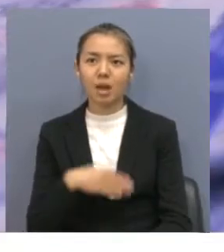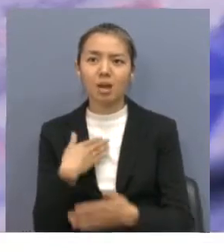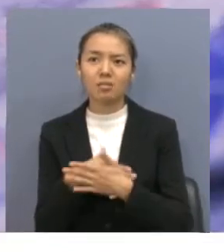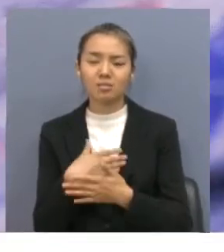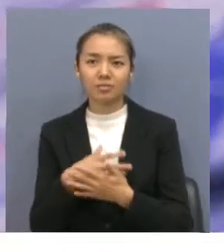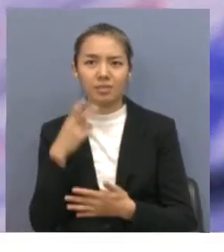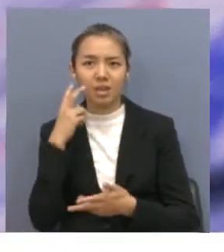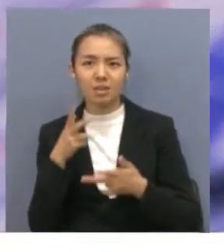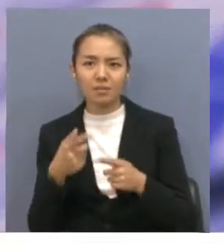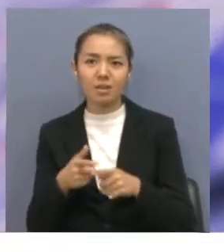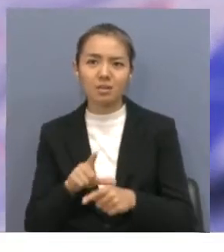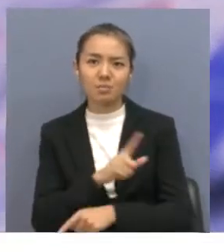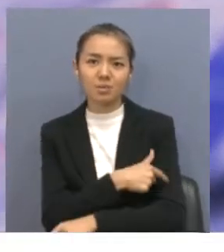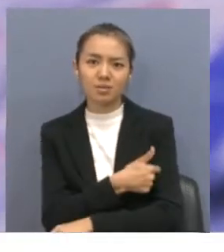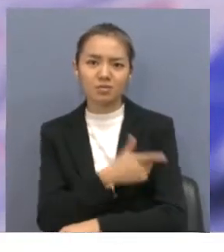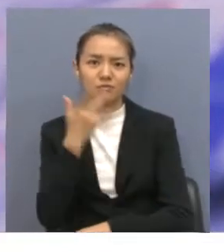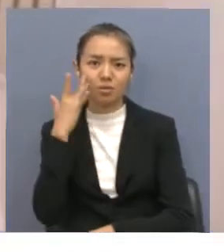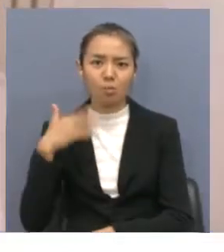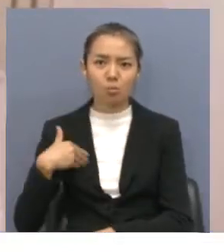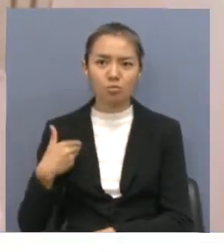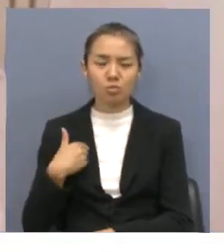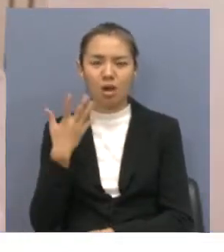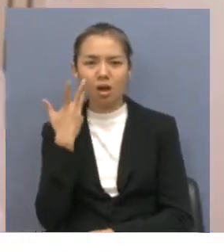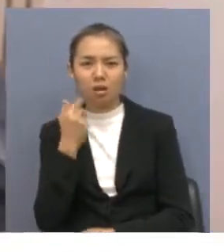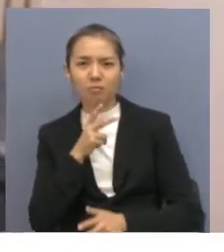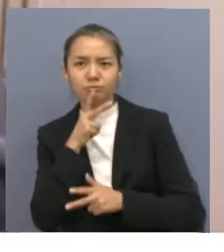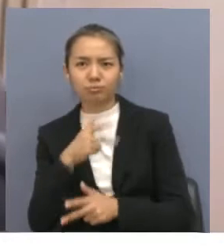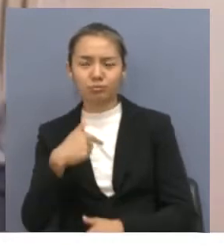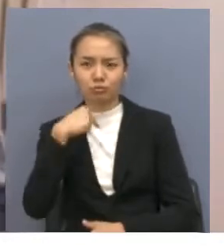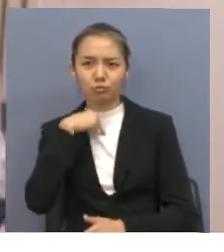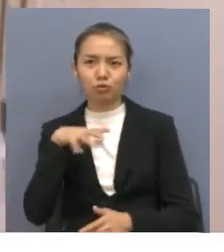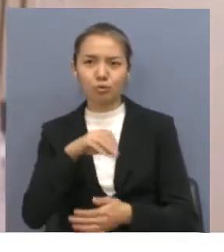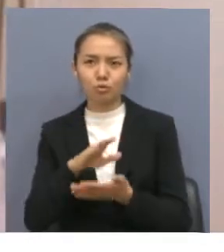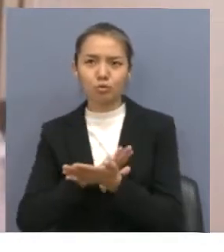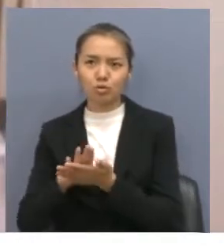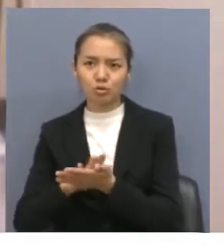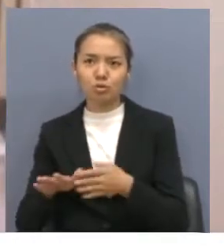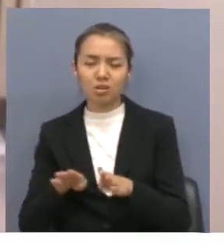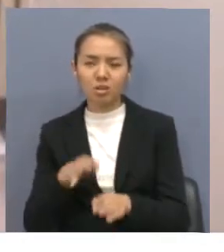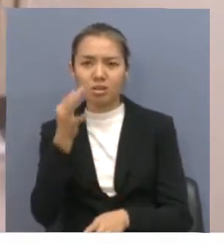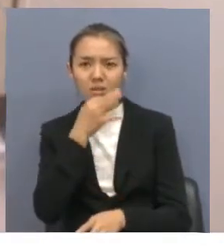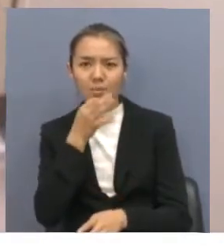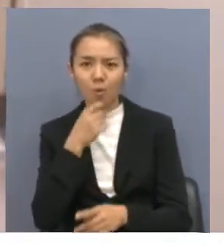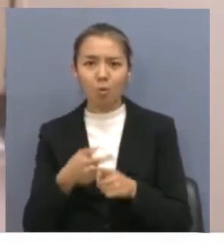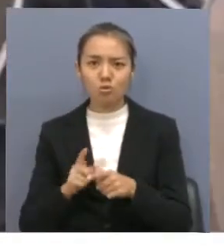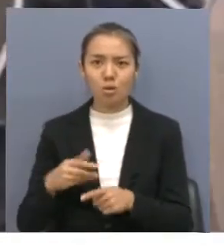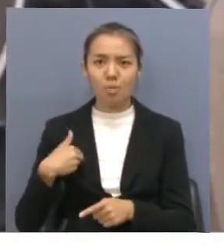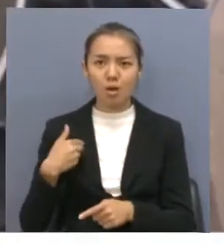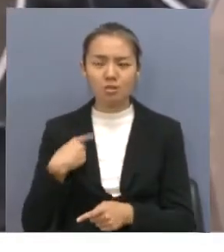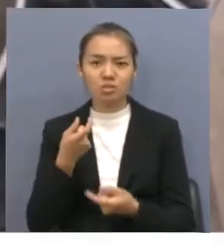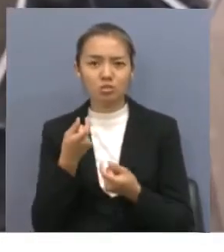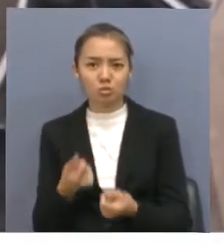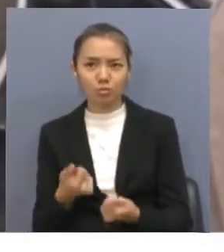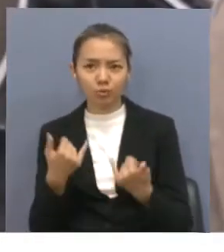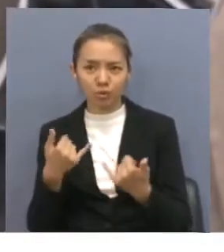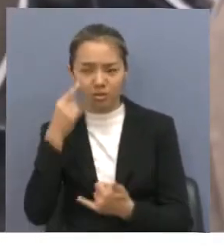Белсендірілген көмір негізінен медицинада қолданылады, яғни улану кезінде ағзаны тазартады. Аталған дәрілік препарат тиімді әрі қол жетімді,